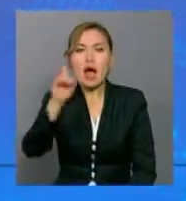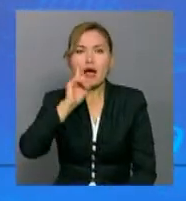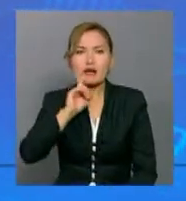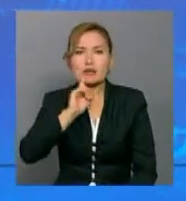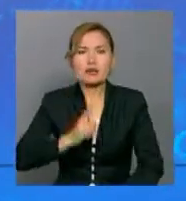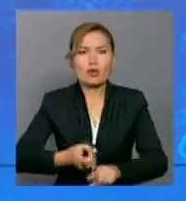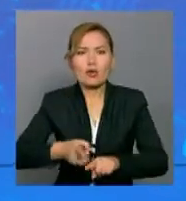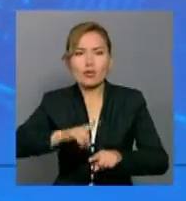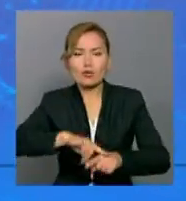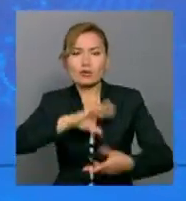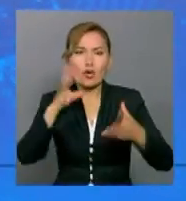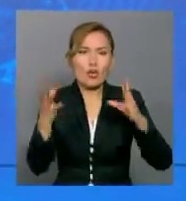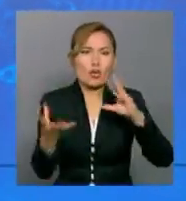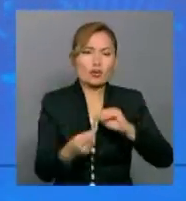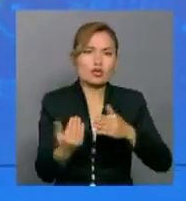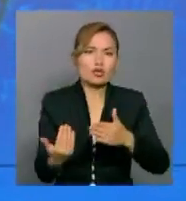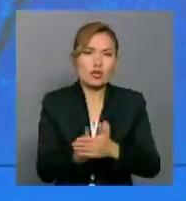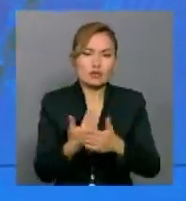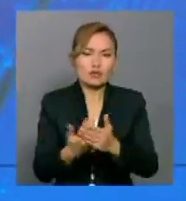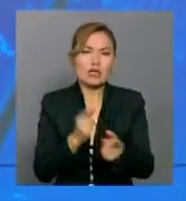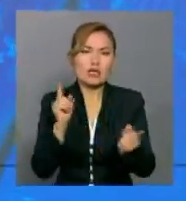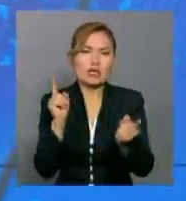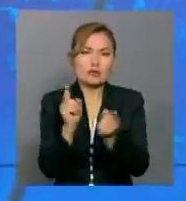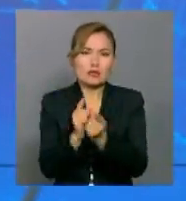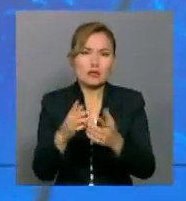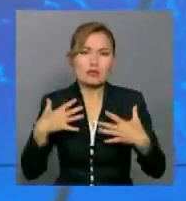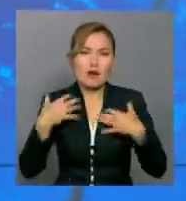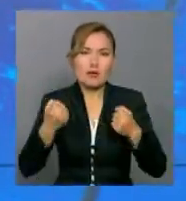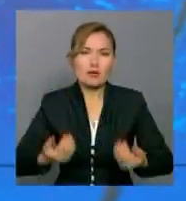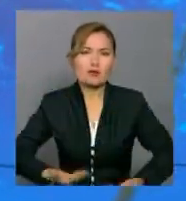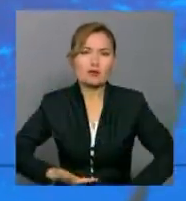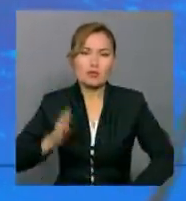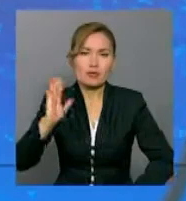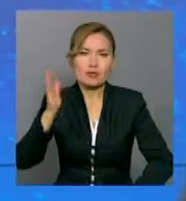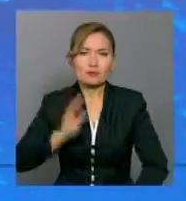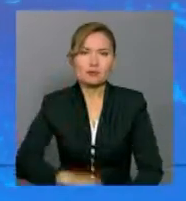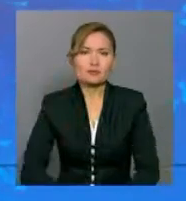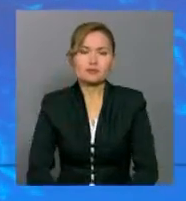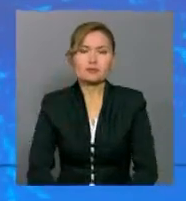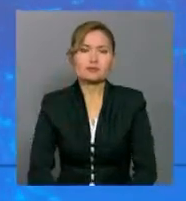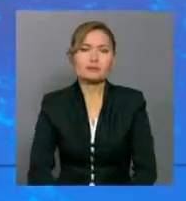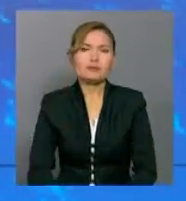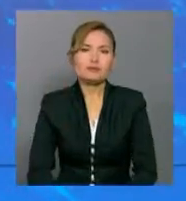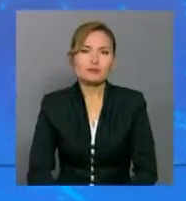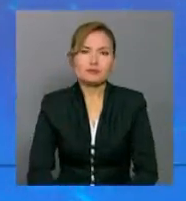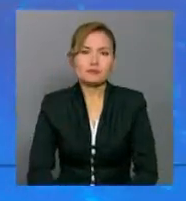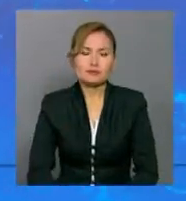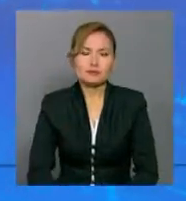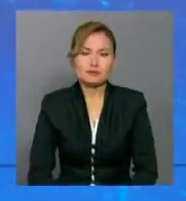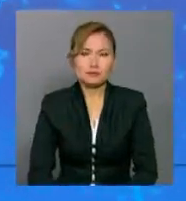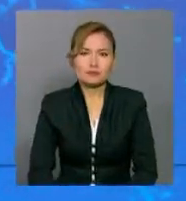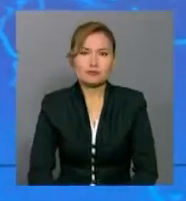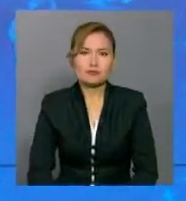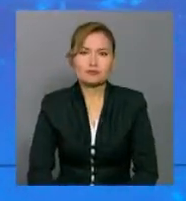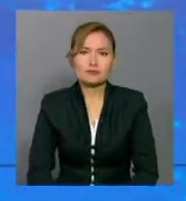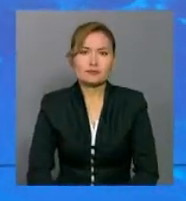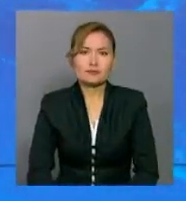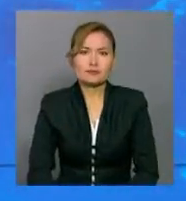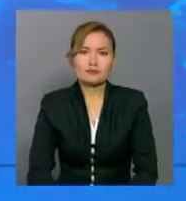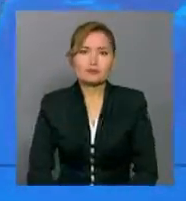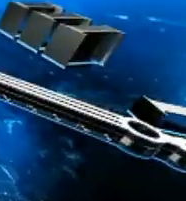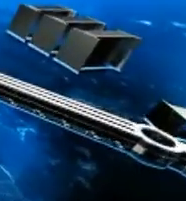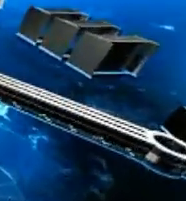Келесі сағаттың басында жер жаһаннан келіп түскен соңғы ақпараттар легімен таныстыратын боламыз. Сондықтан арнамыздан алыстамаңыздар. Жаңалық күтіңіздер.